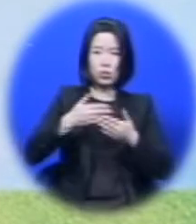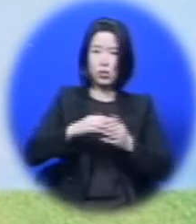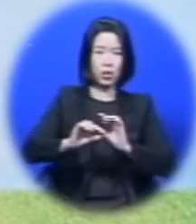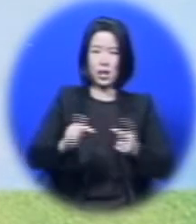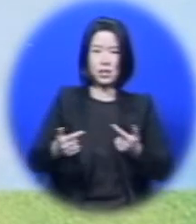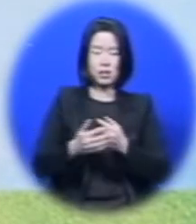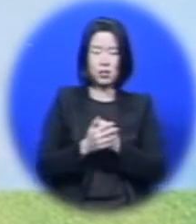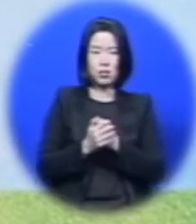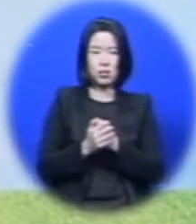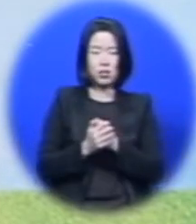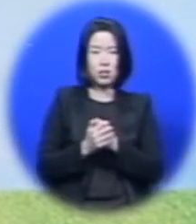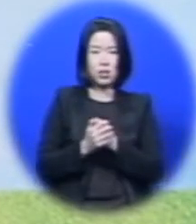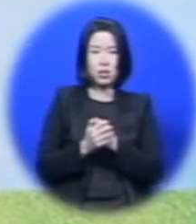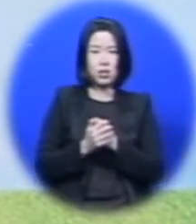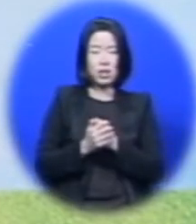아닙니다.